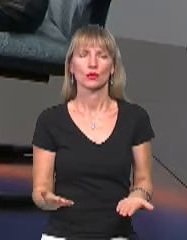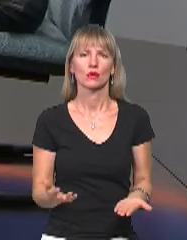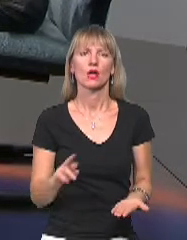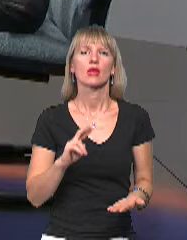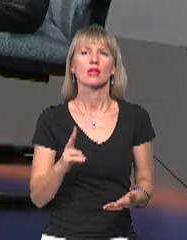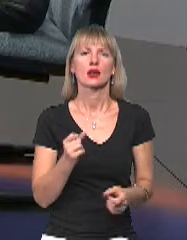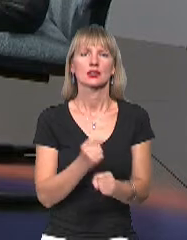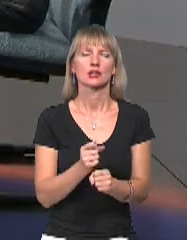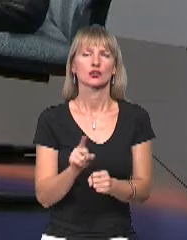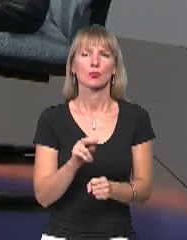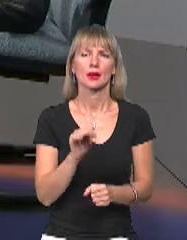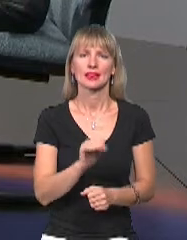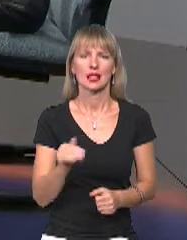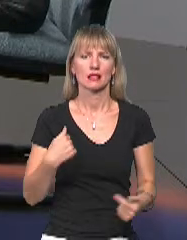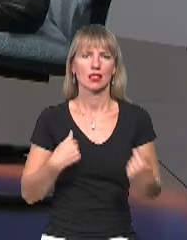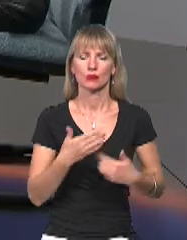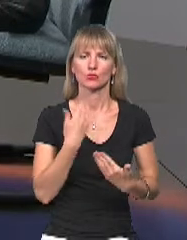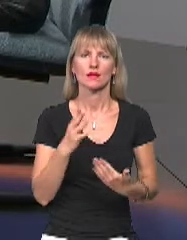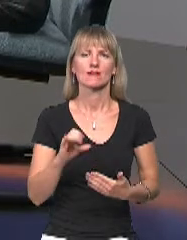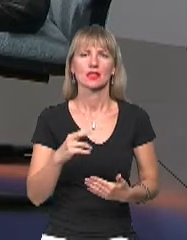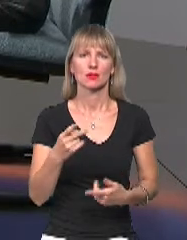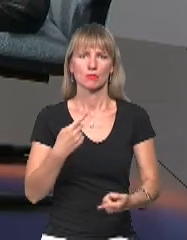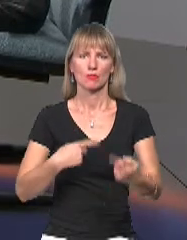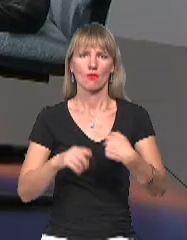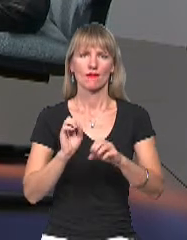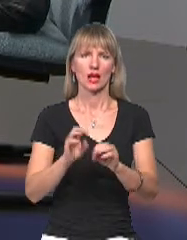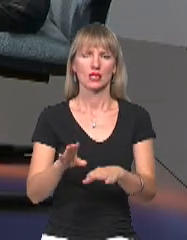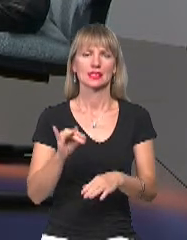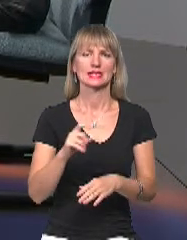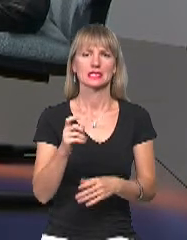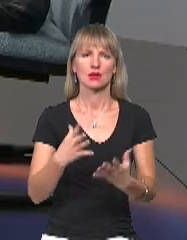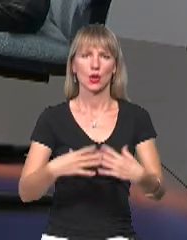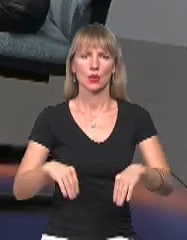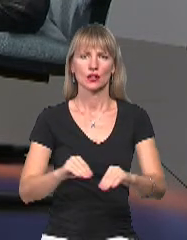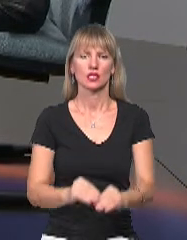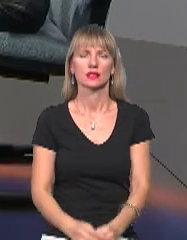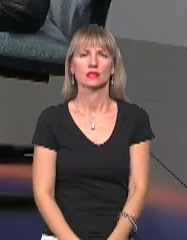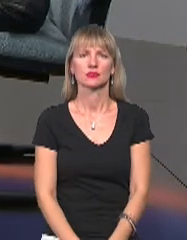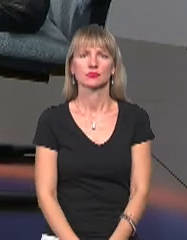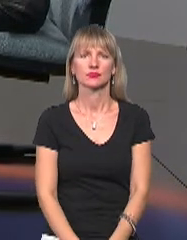як убезпечити дітей від страждань, від повернення із родин.